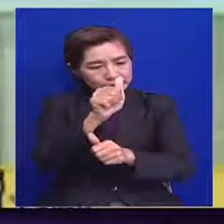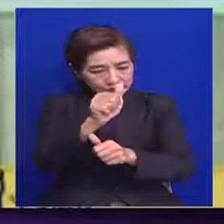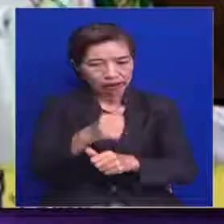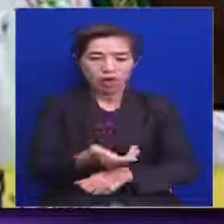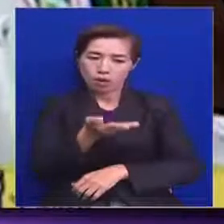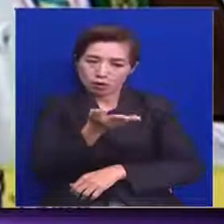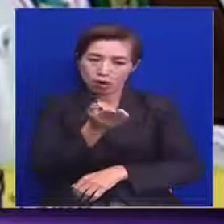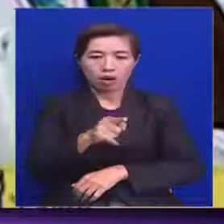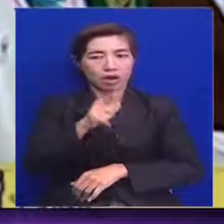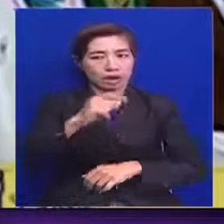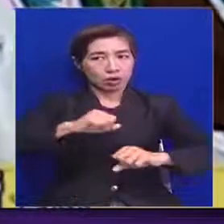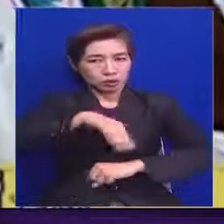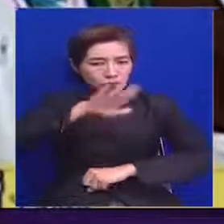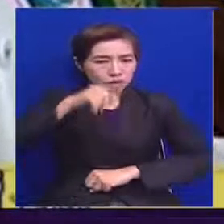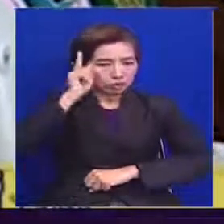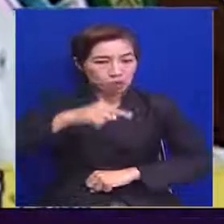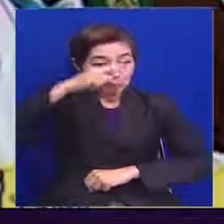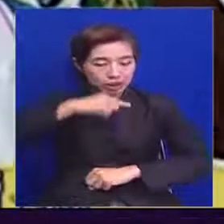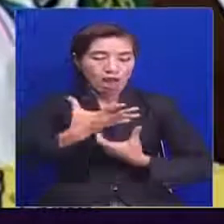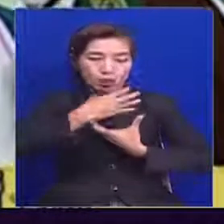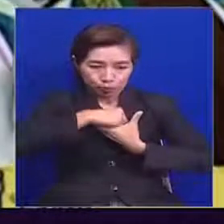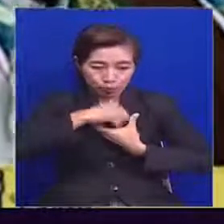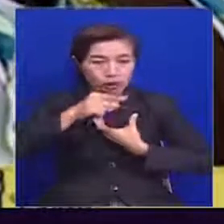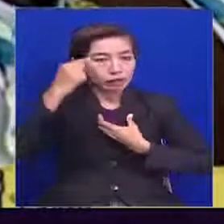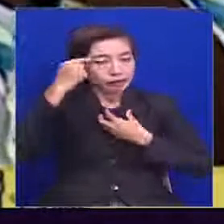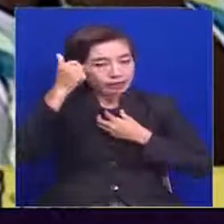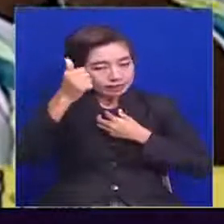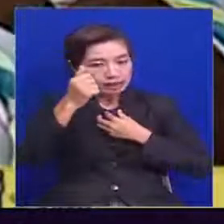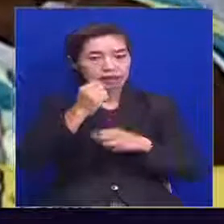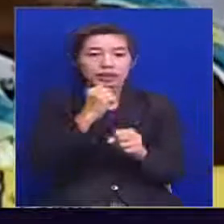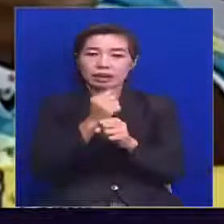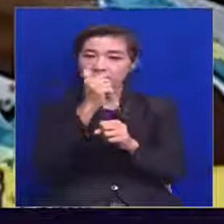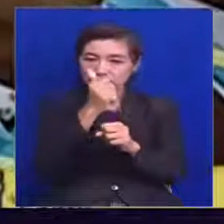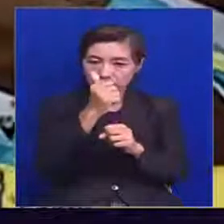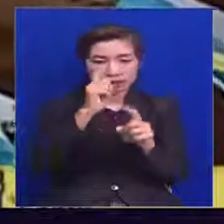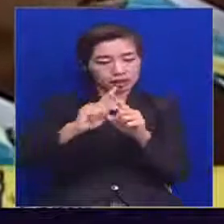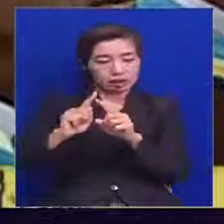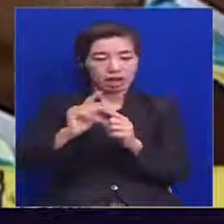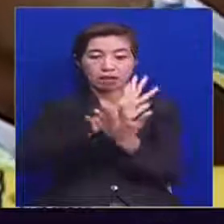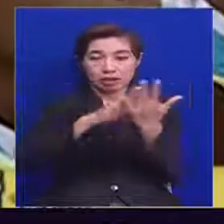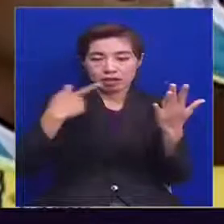อให้รักษาความเป็นไทยและขอให้เยาวชนคิดดีแต่สิ่งที่ดีทำในสิ่งที่ดีเป็นประโย